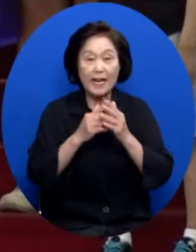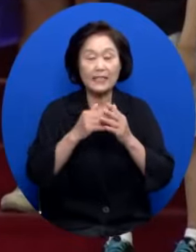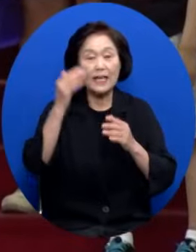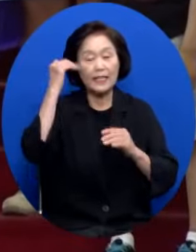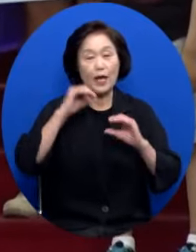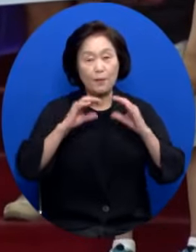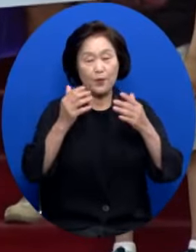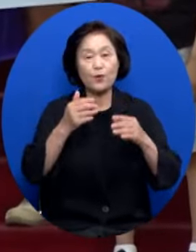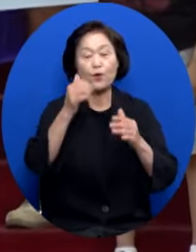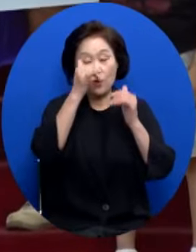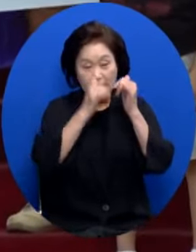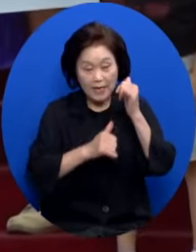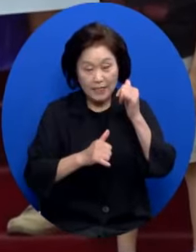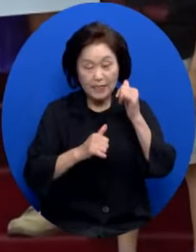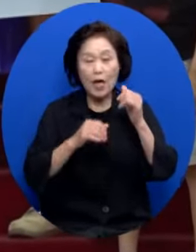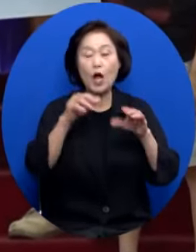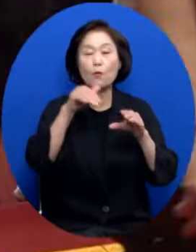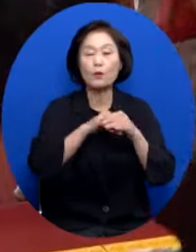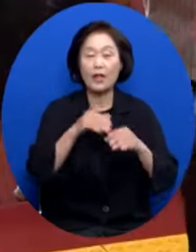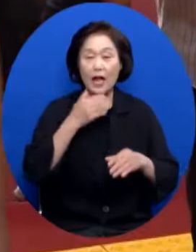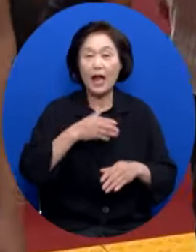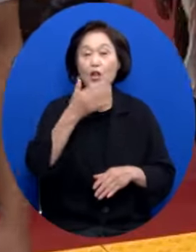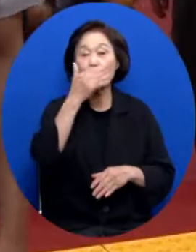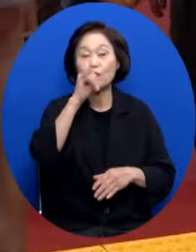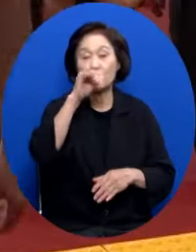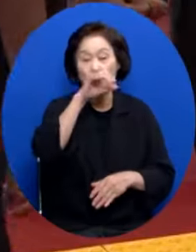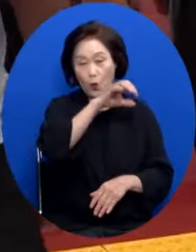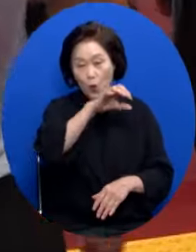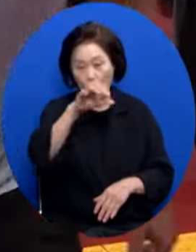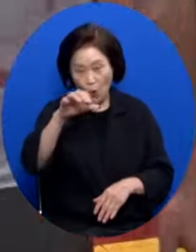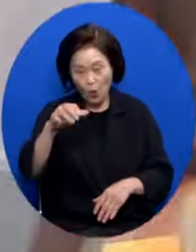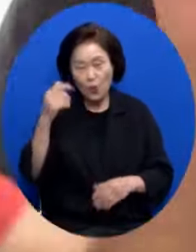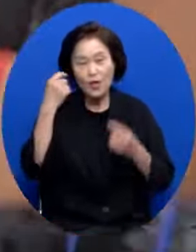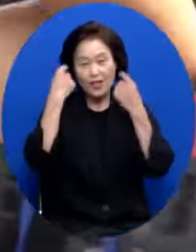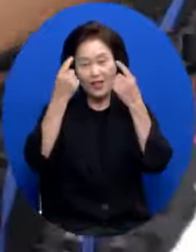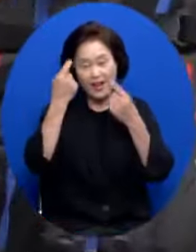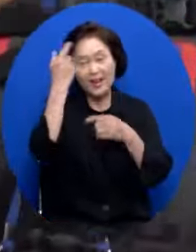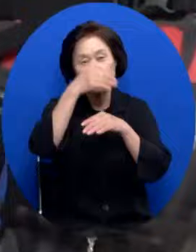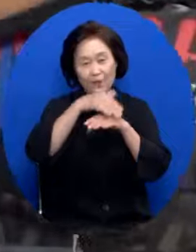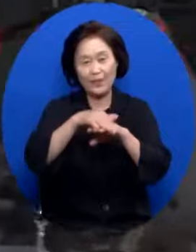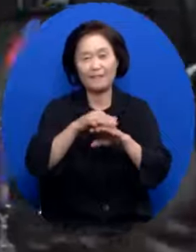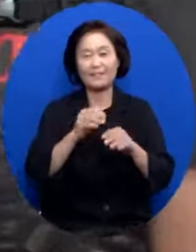문화를 알 수 있는 장소들을 방문할 예정입니다. GTS 뉴스 장현수입니다.